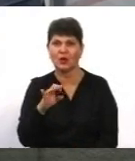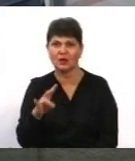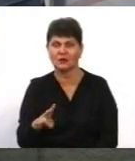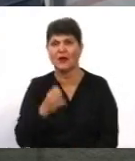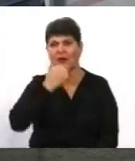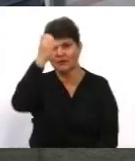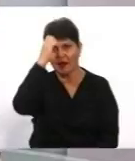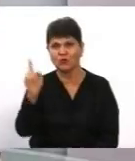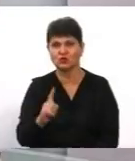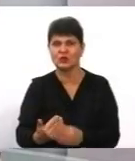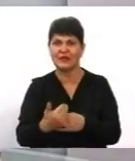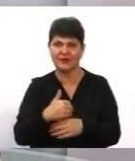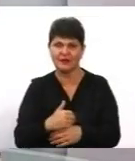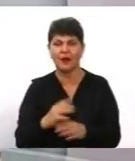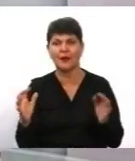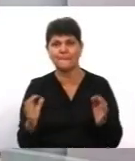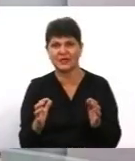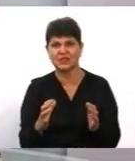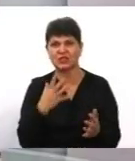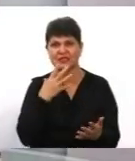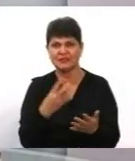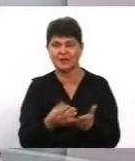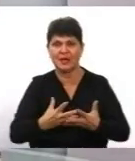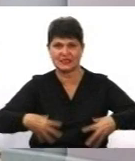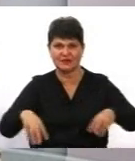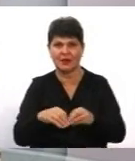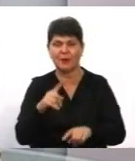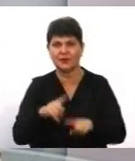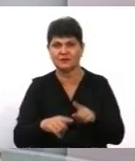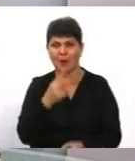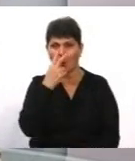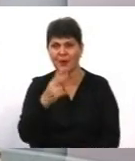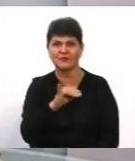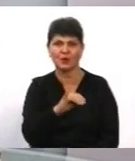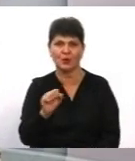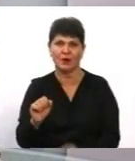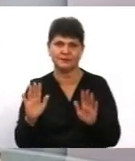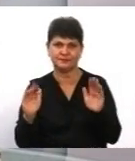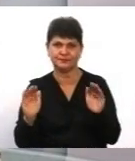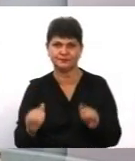завітали. Дякую. Бережіть себе і своїх близьких. Побачимось на Суспільному.